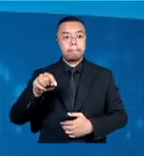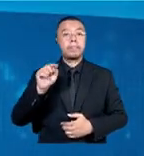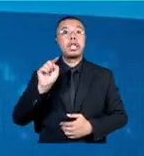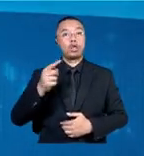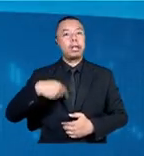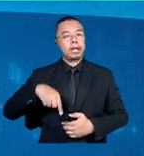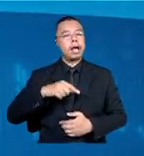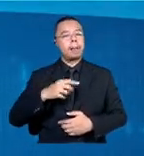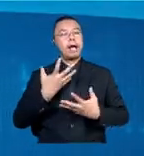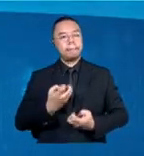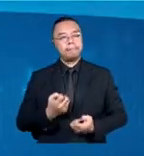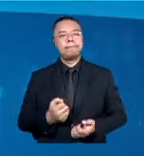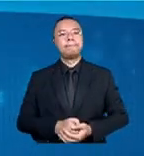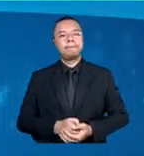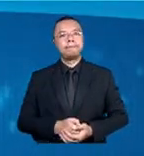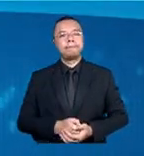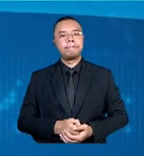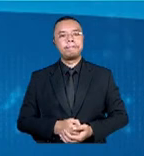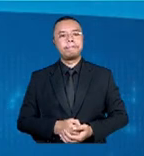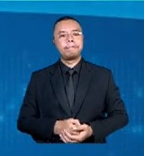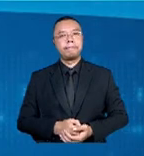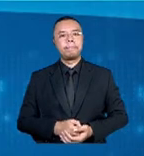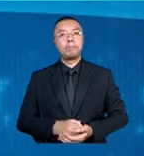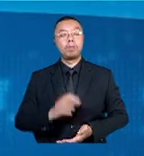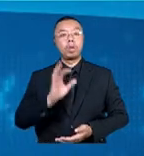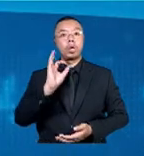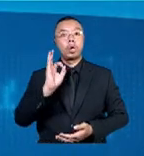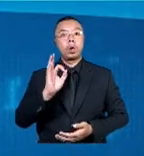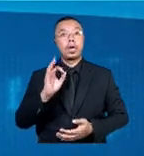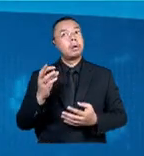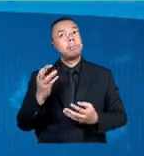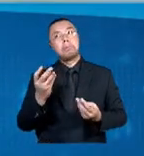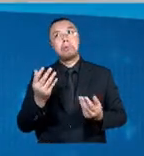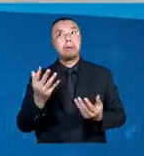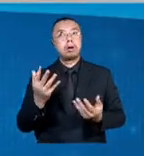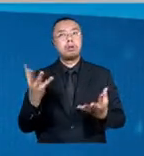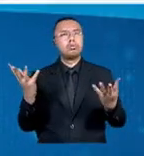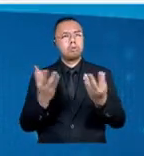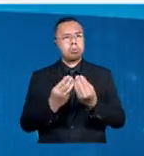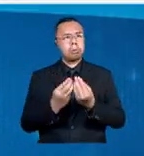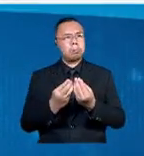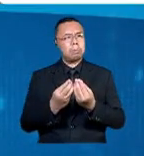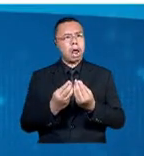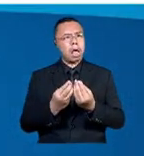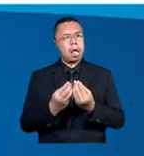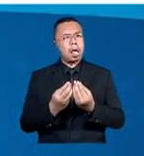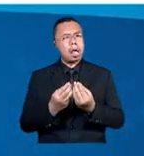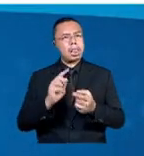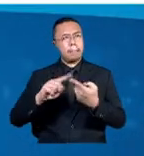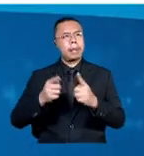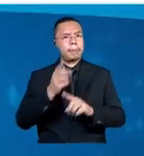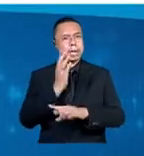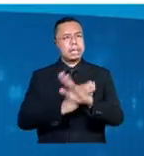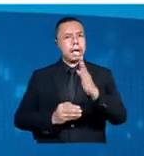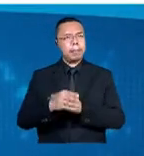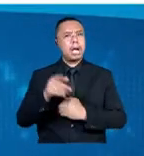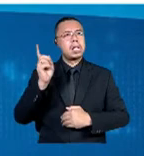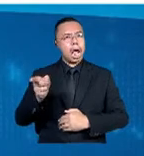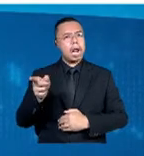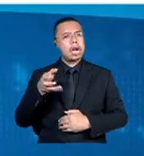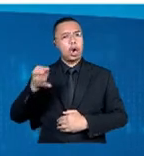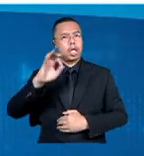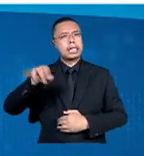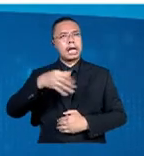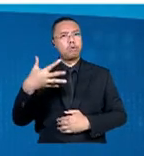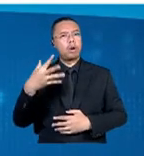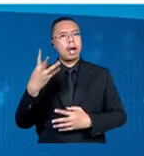Itu yang kami lakukan. Baik, ya seberapa besar memang Pak jumlah teman-teman disabilitas yang ada di